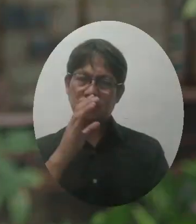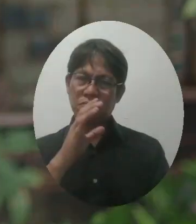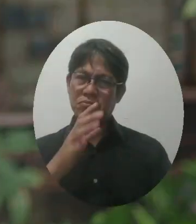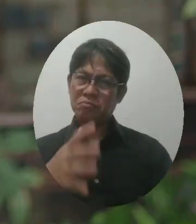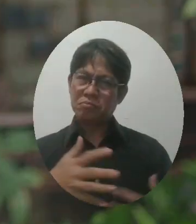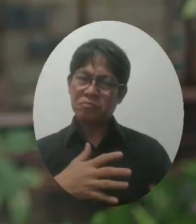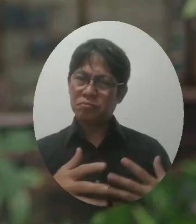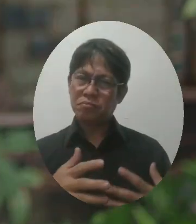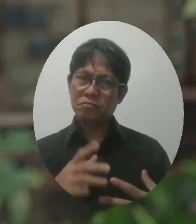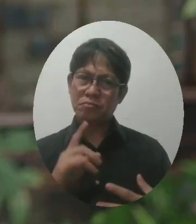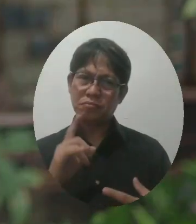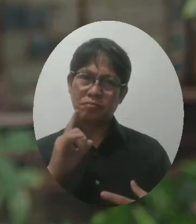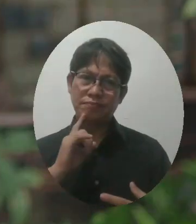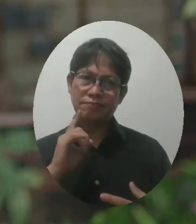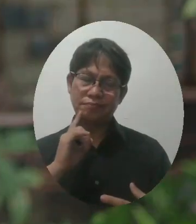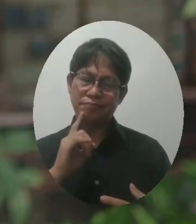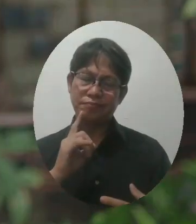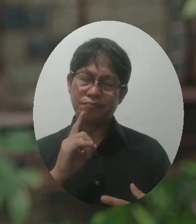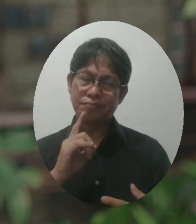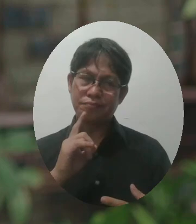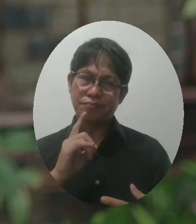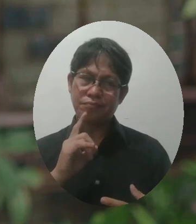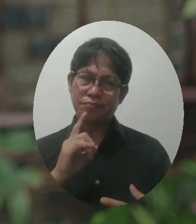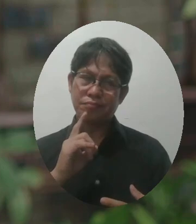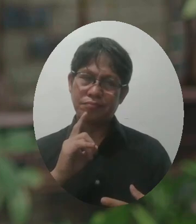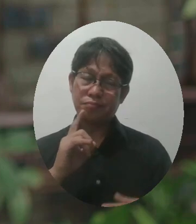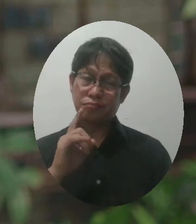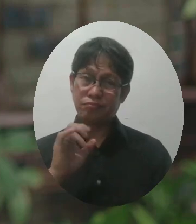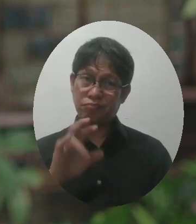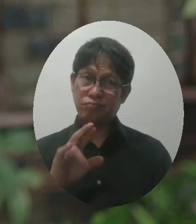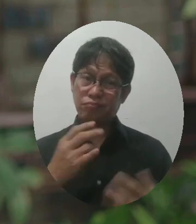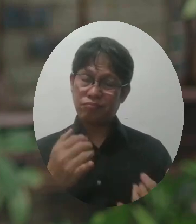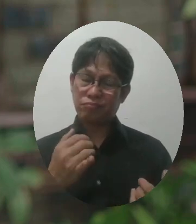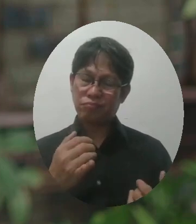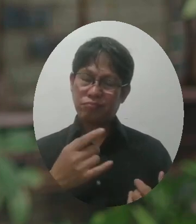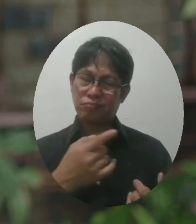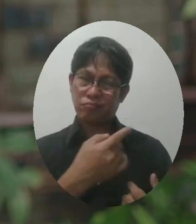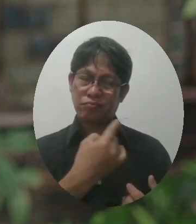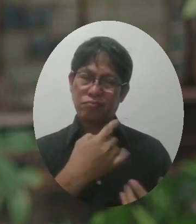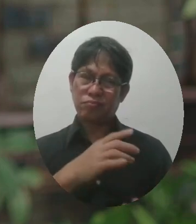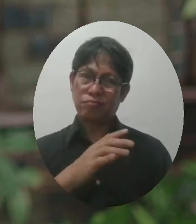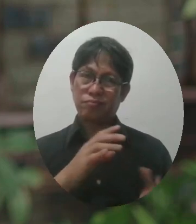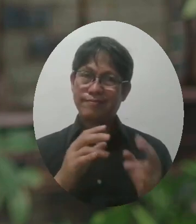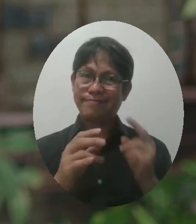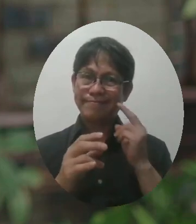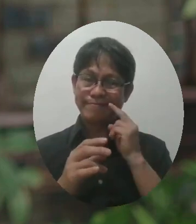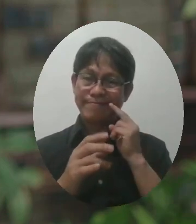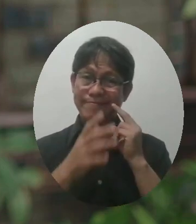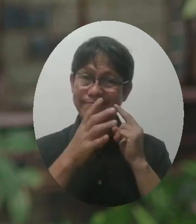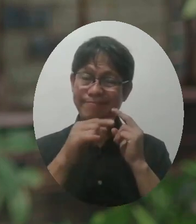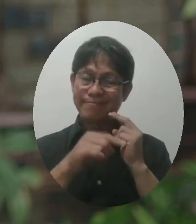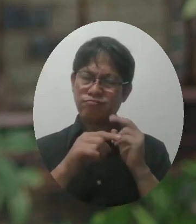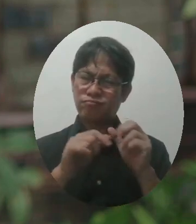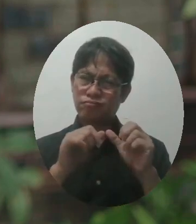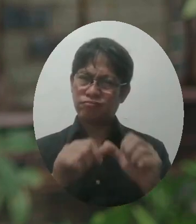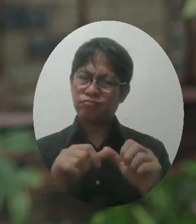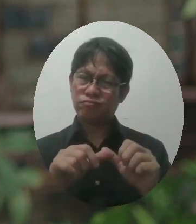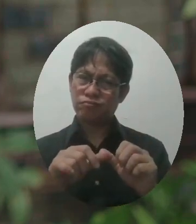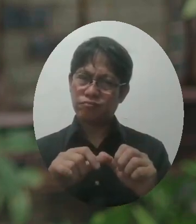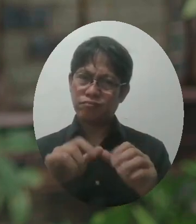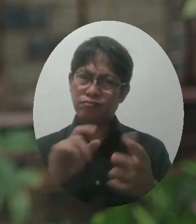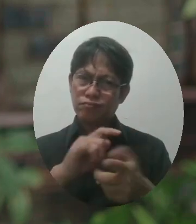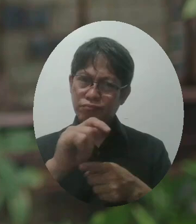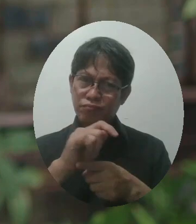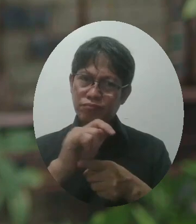Para kay Cloud, hindi hadlang ang kapansanan sa pagtupad ng kanyang mga pangarap. Kwento ni Nikki, patuloy pa rin